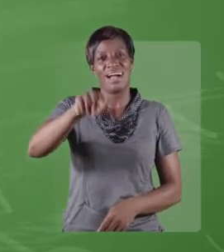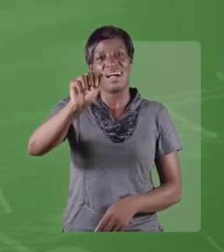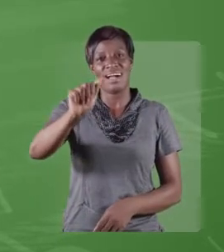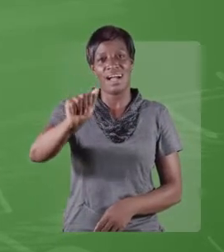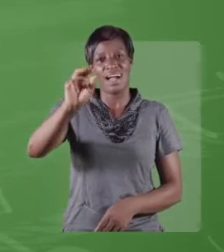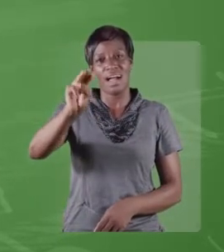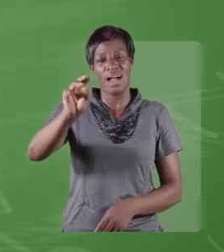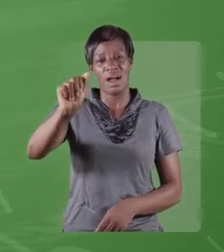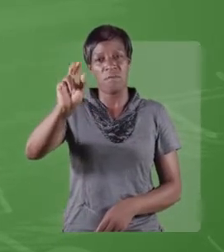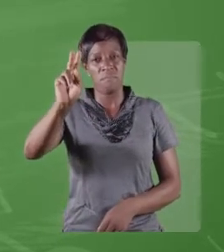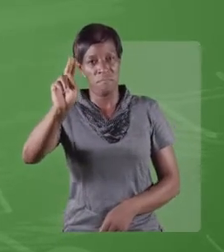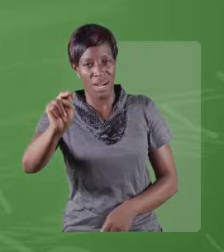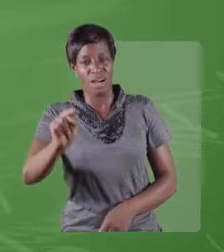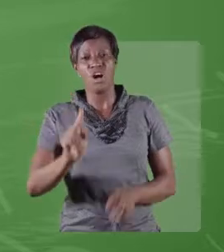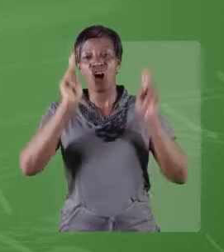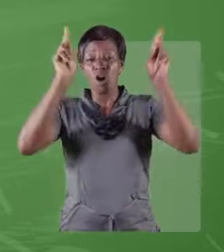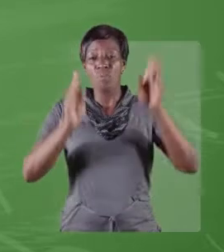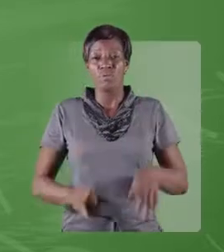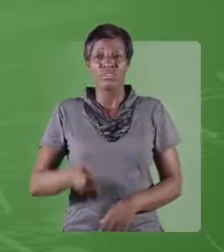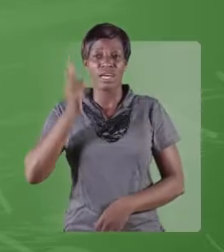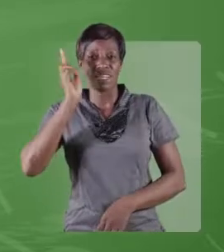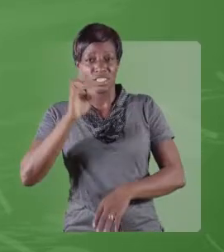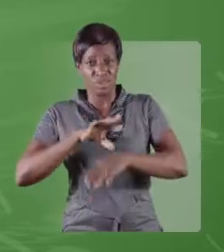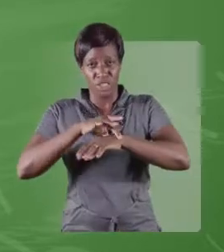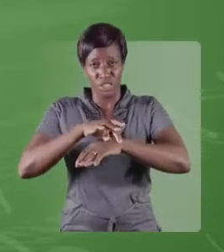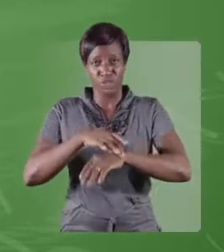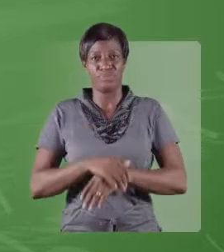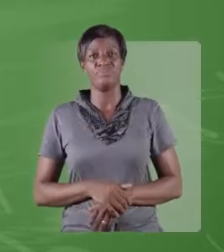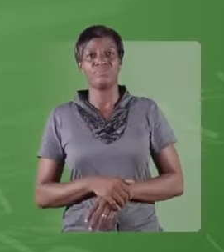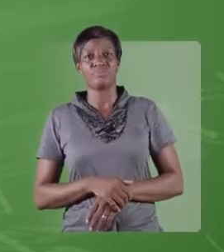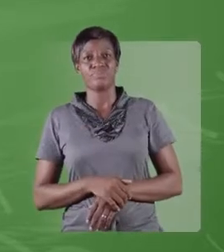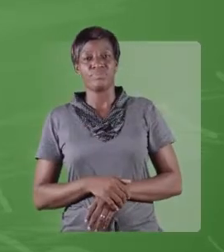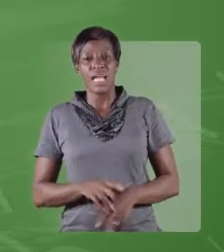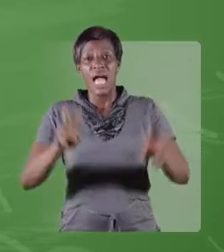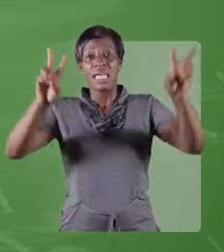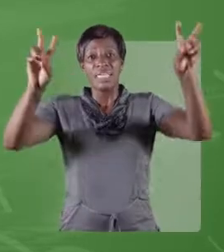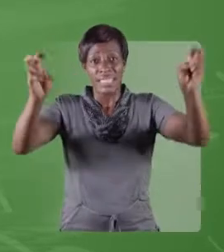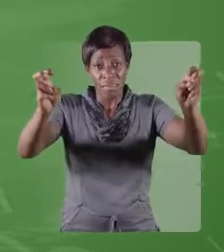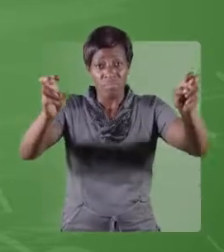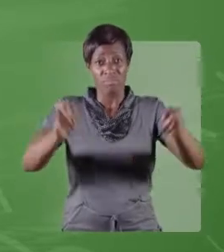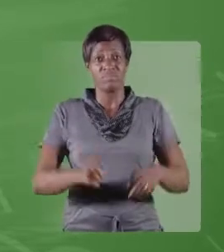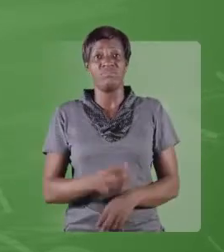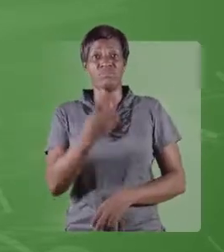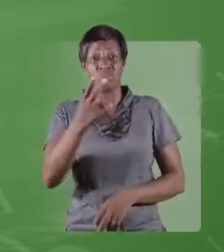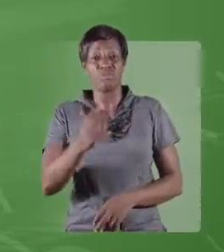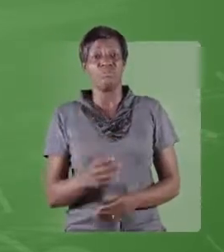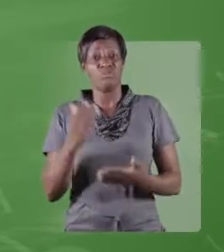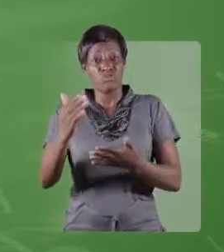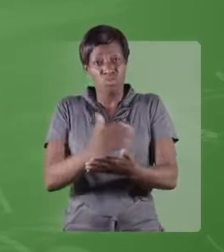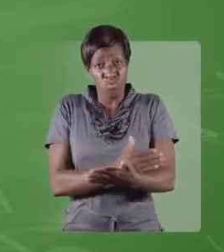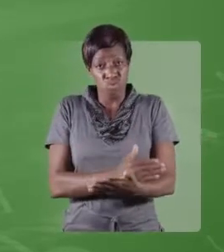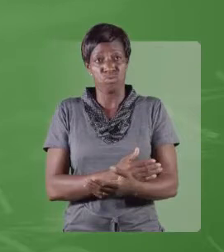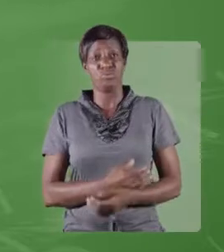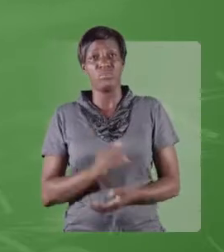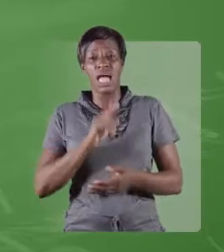professeur d'histoire-géographie. Le thème de la leçon du jour